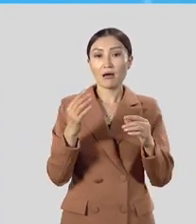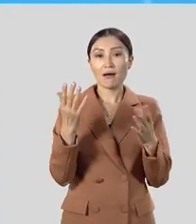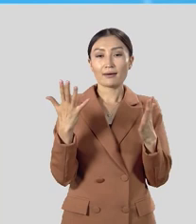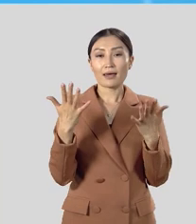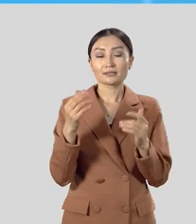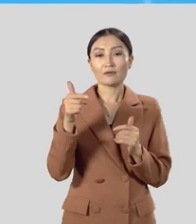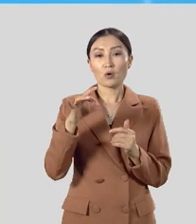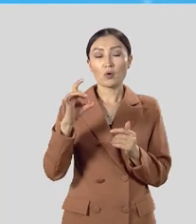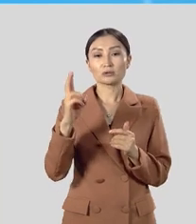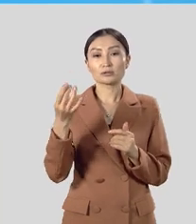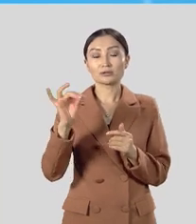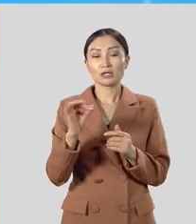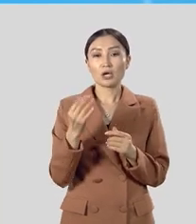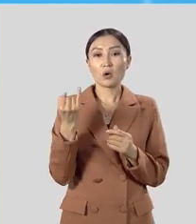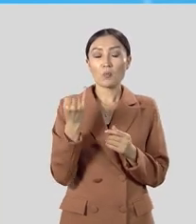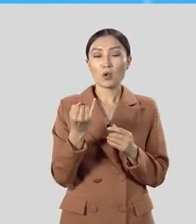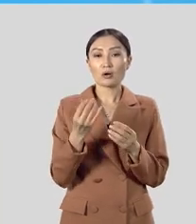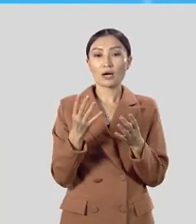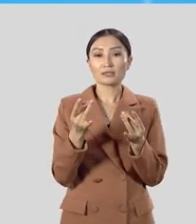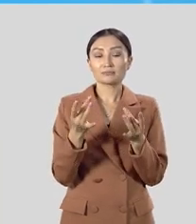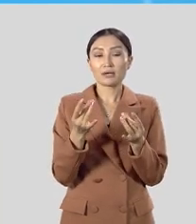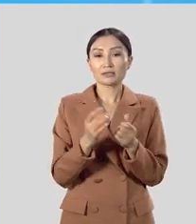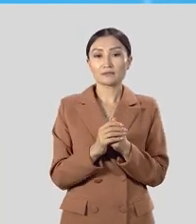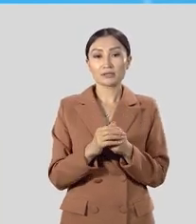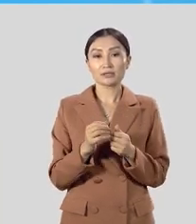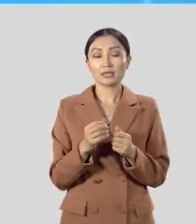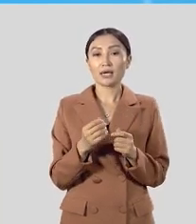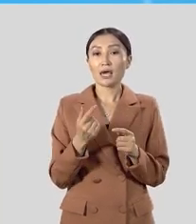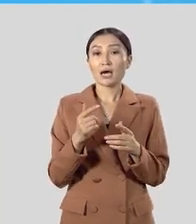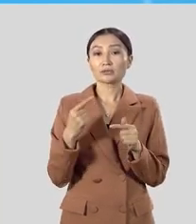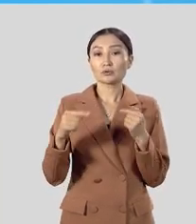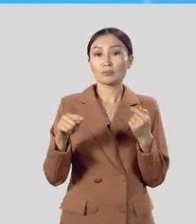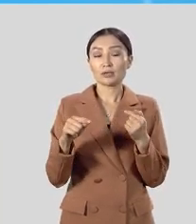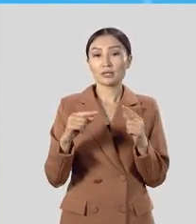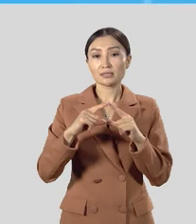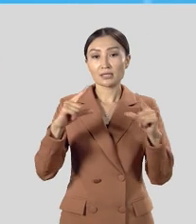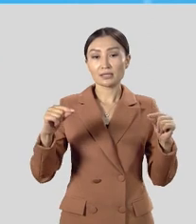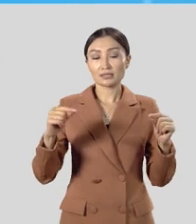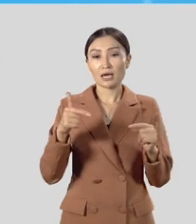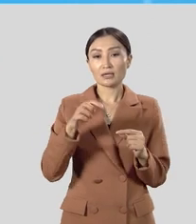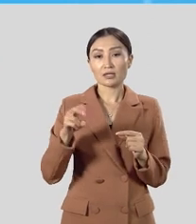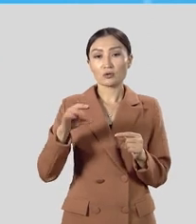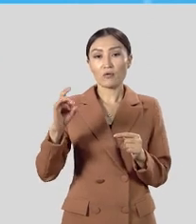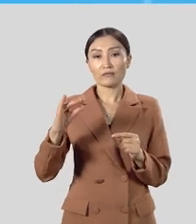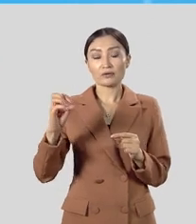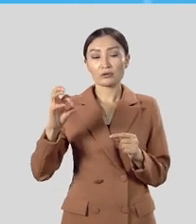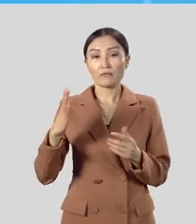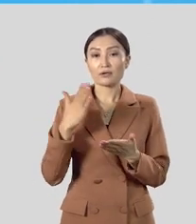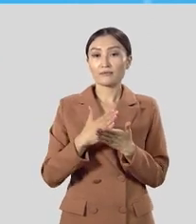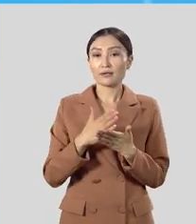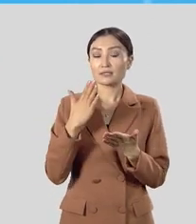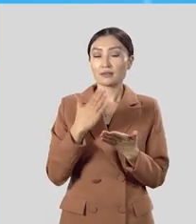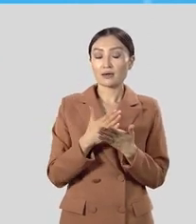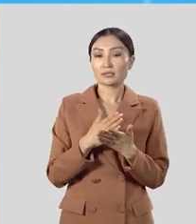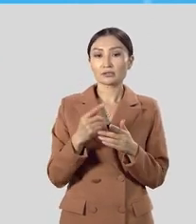кожицей, которая плохо смачивается и не заливает устьица. Особенностью листьев гигрофитов являются также